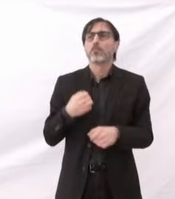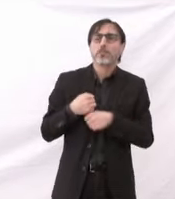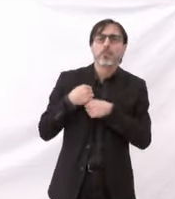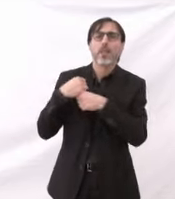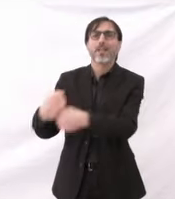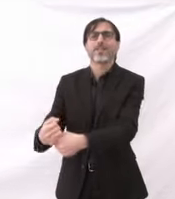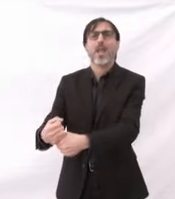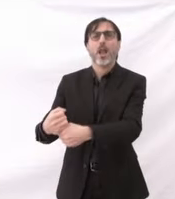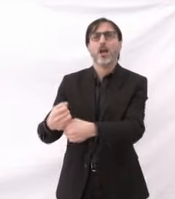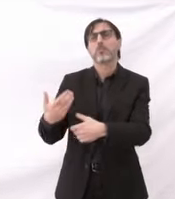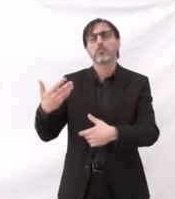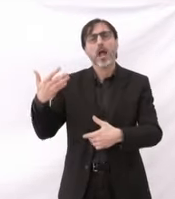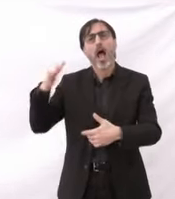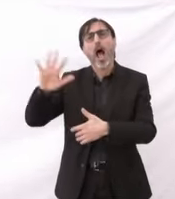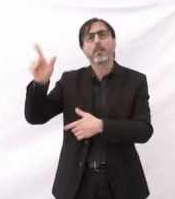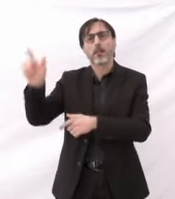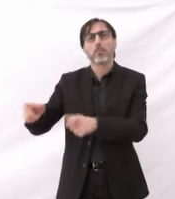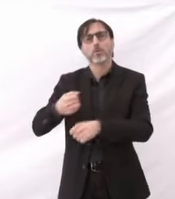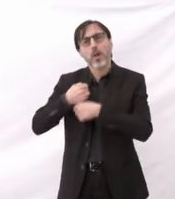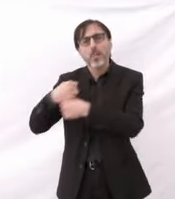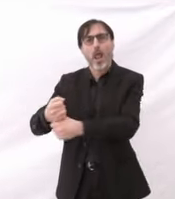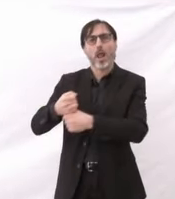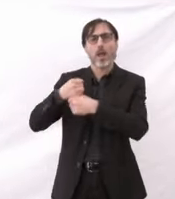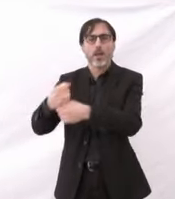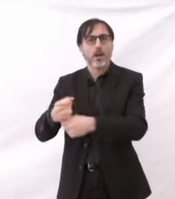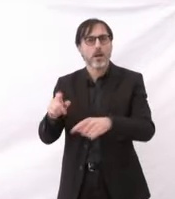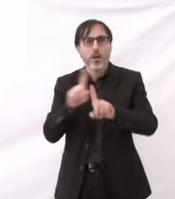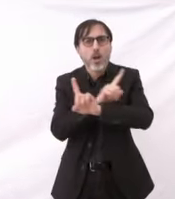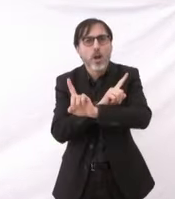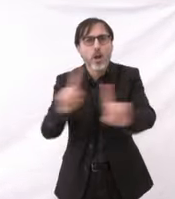delegano ad altri. No!